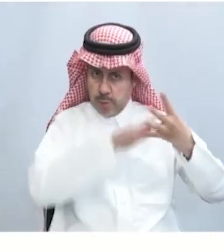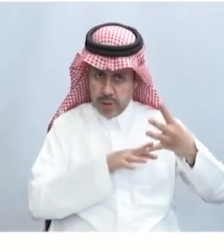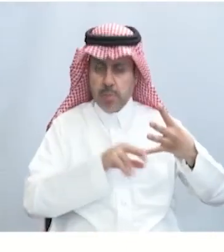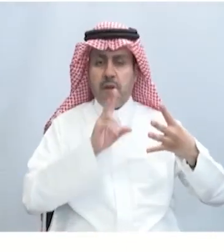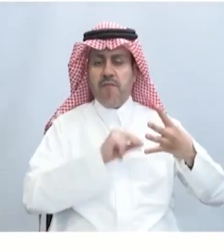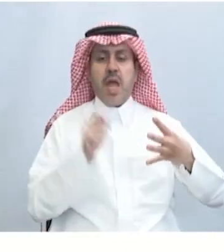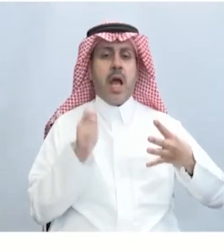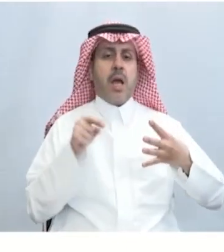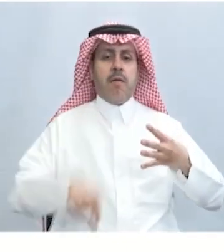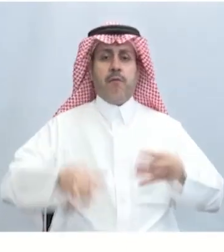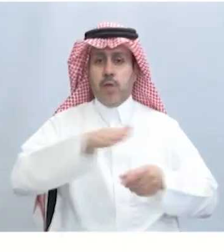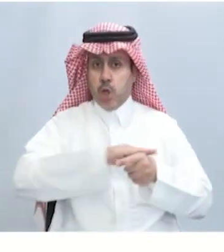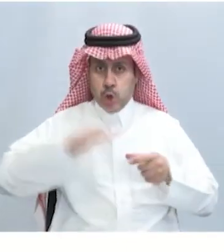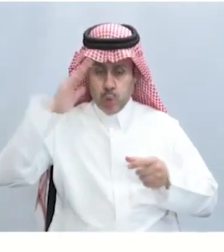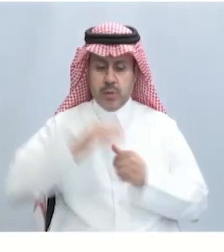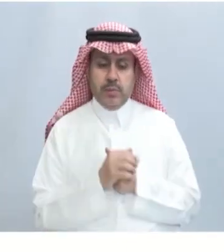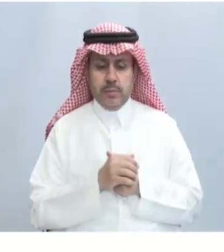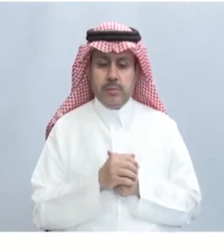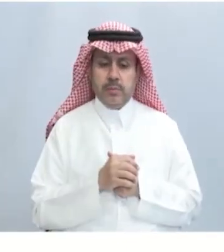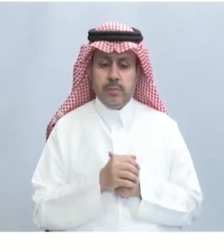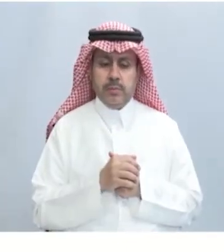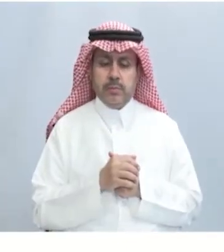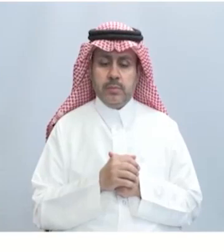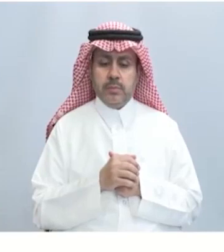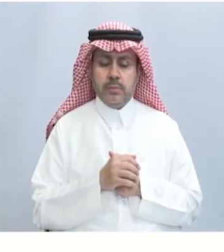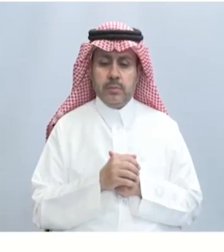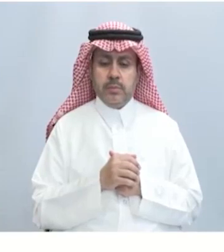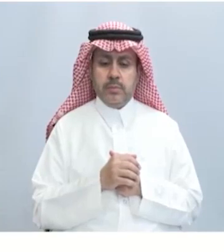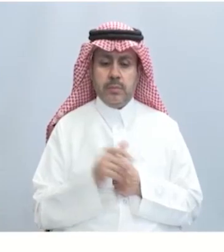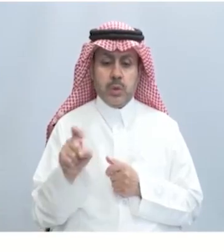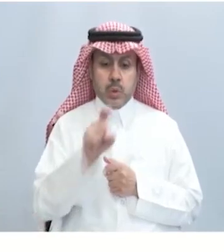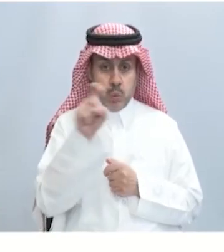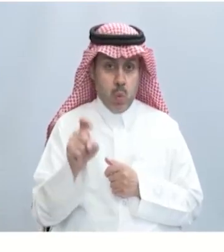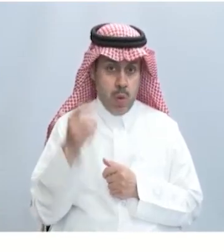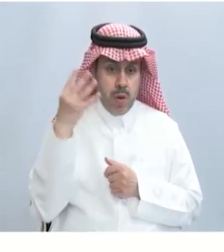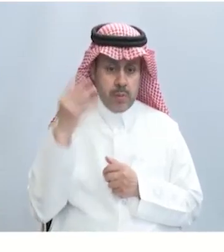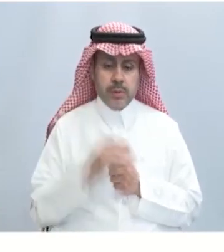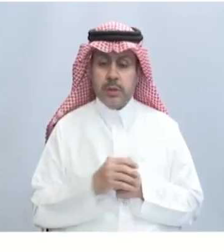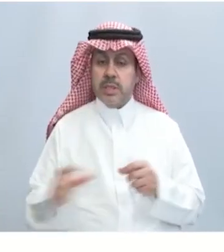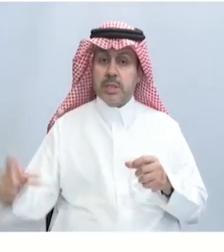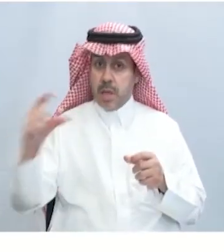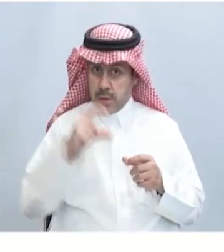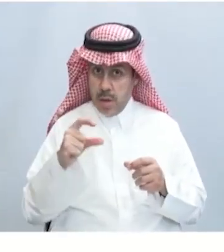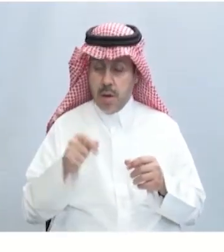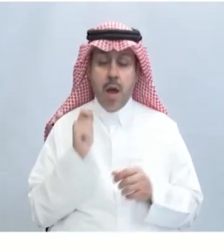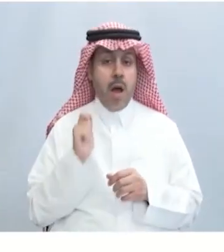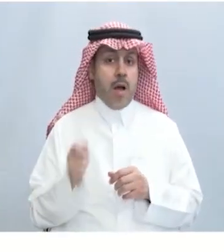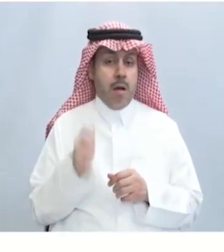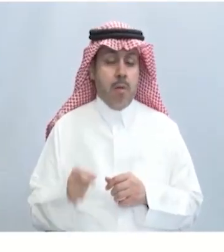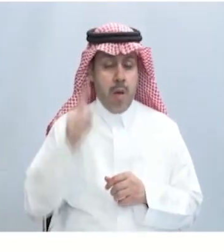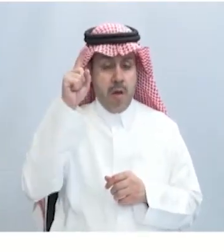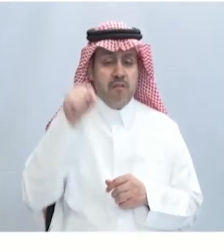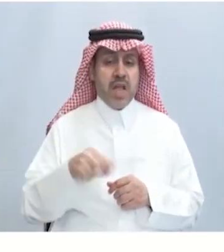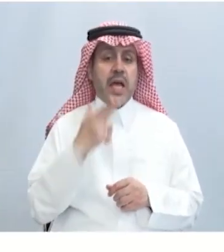جميع ما سبق وقد ذكرنا خمسه محاكم تقريبا استدل على ان احكام الله فيها الخير